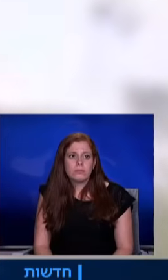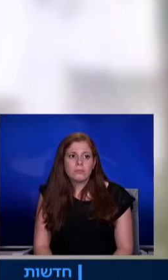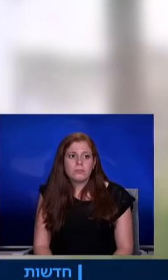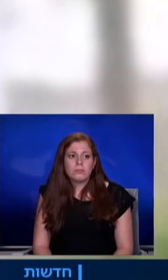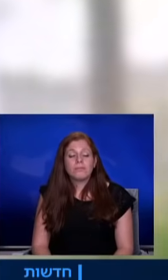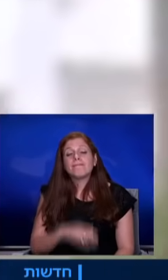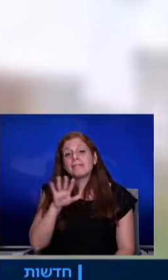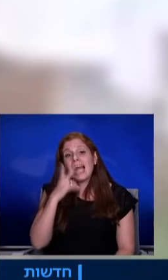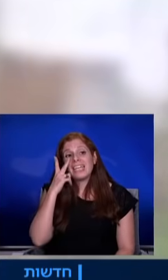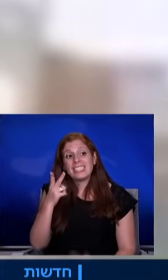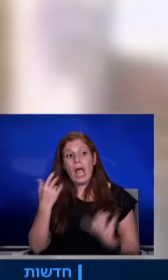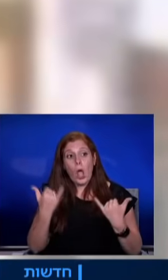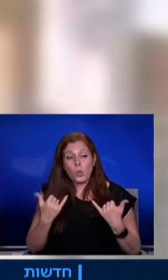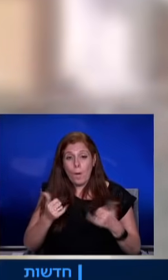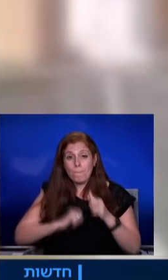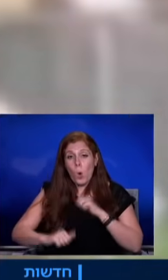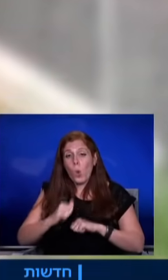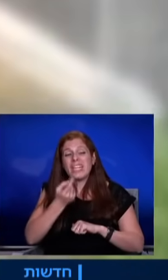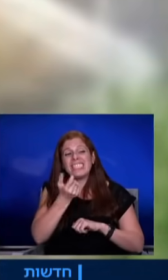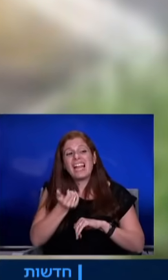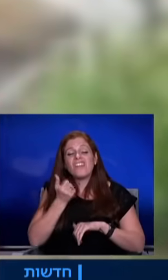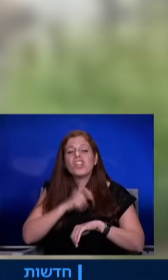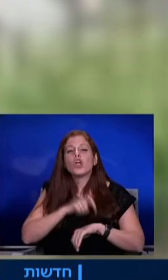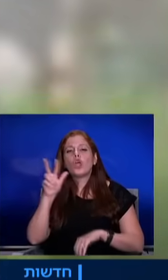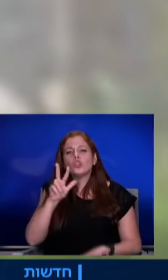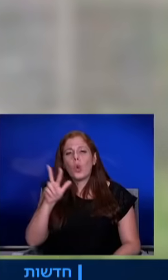כך זה נראה היום בחולון, קצת לפני השעה 3.